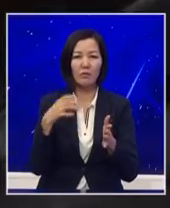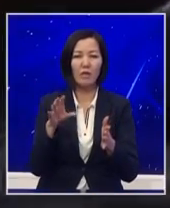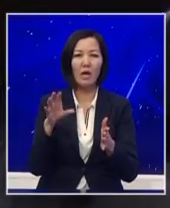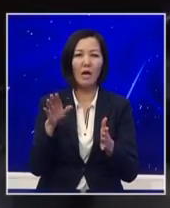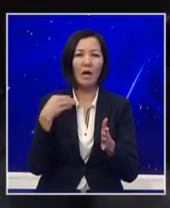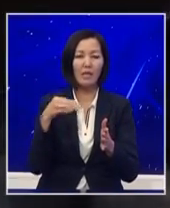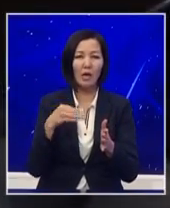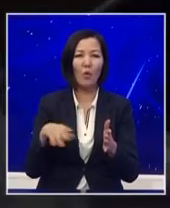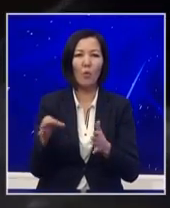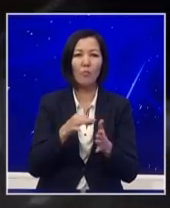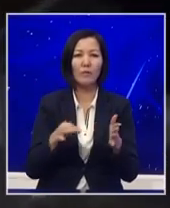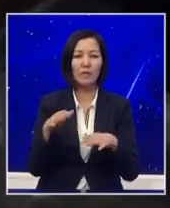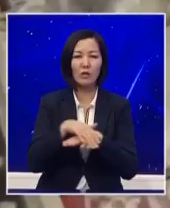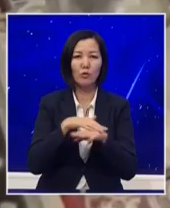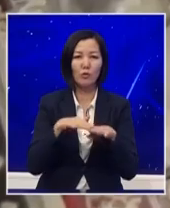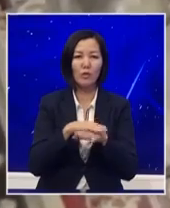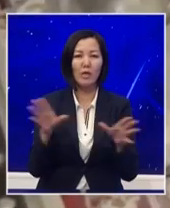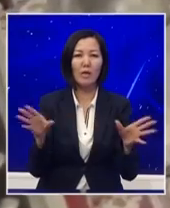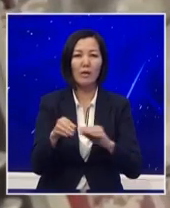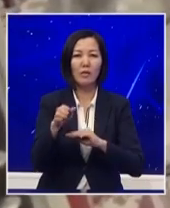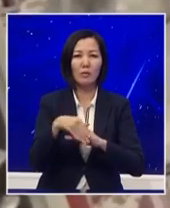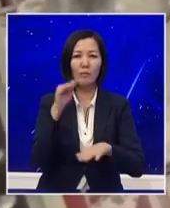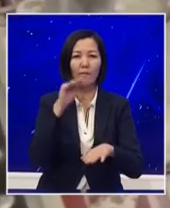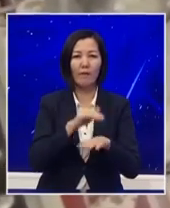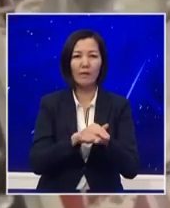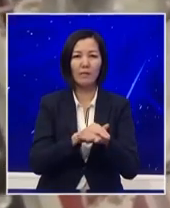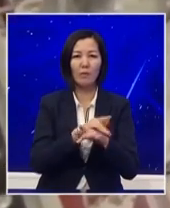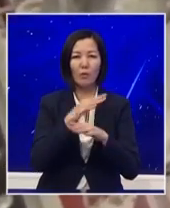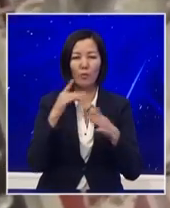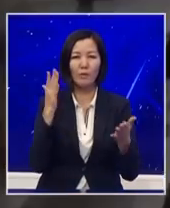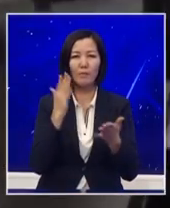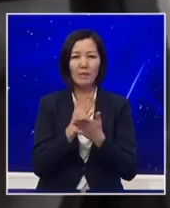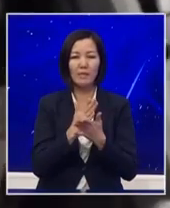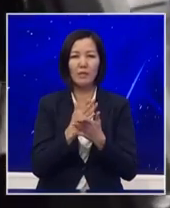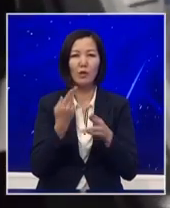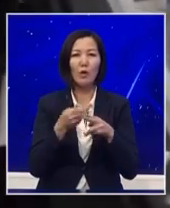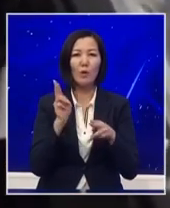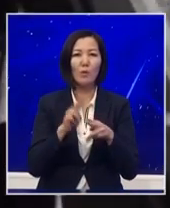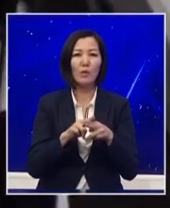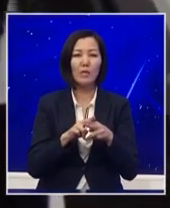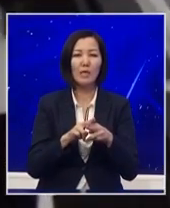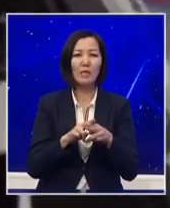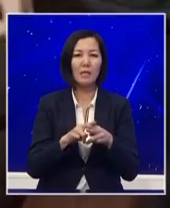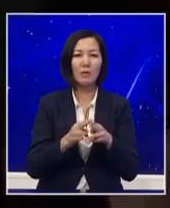және Атырау облыстарының тұрғындары сыбайлас жемқорлық фактілерімен көптеп кездеседі.